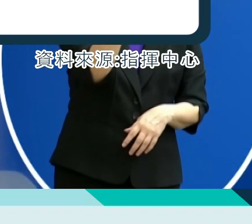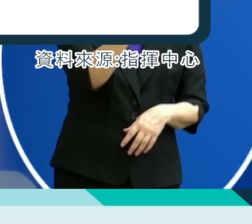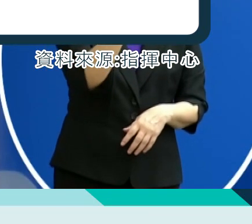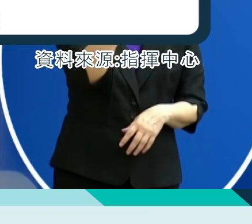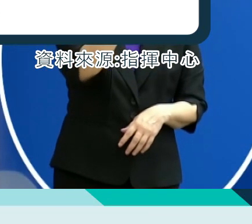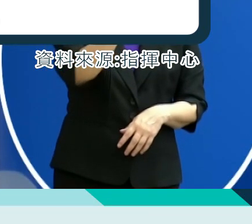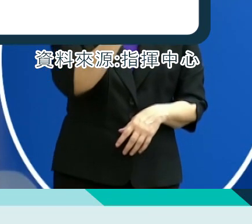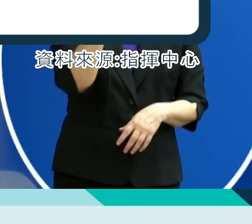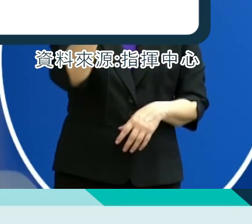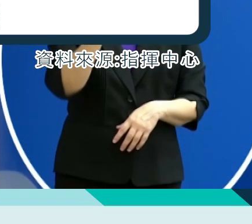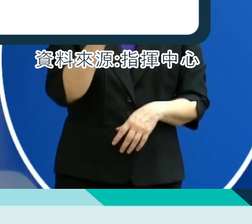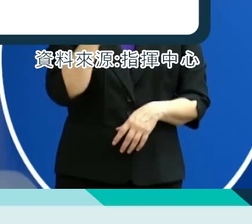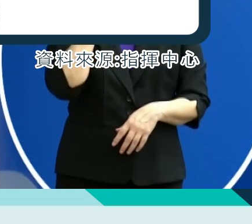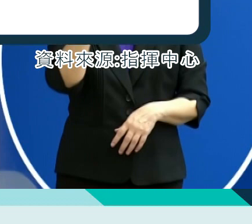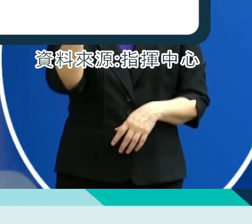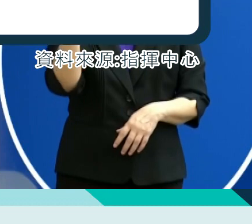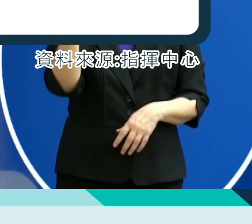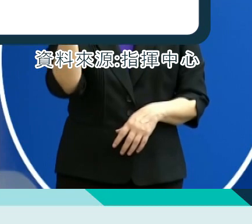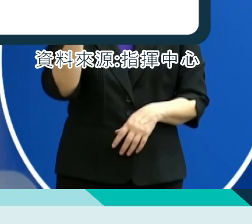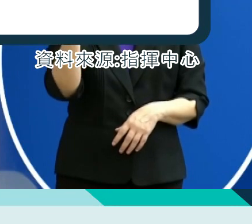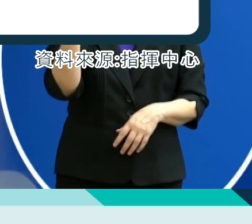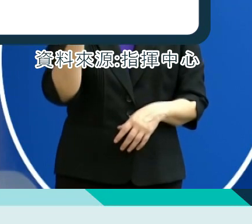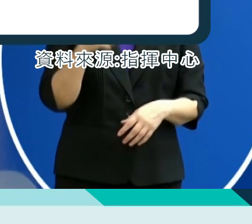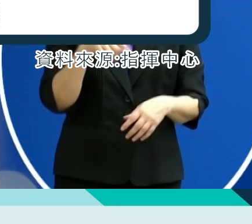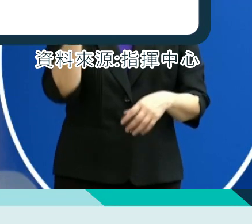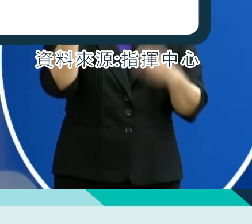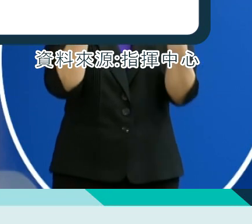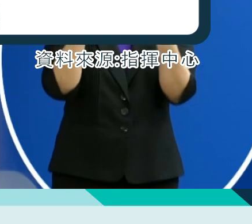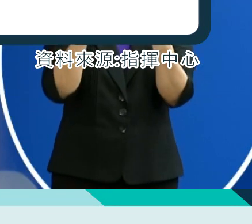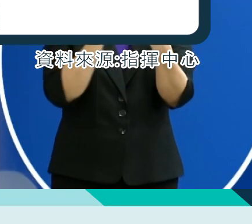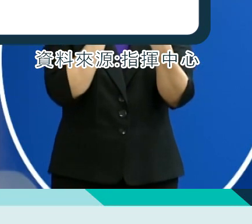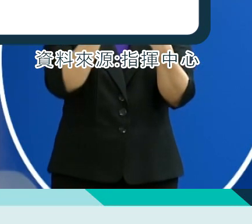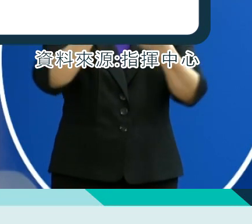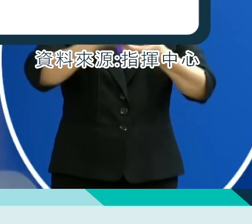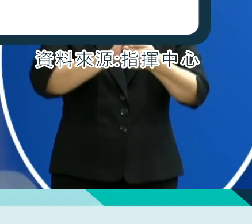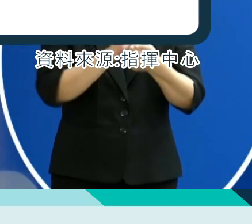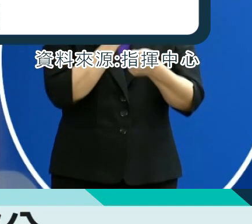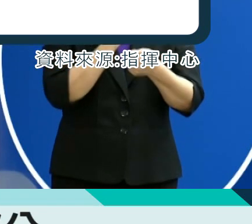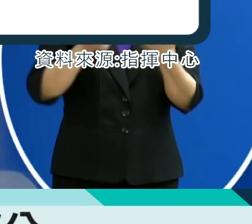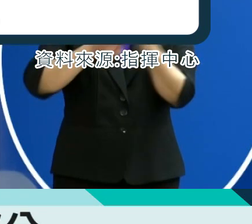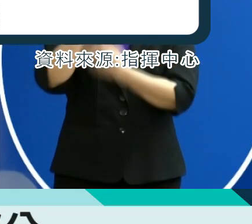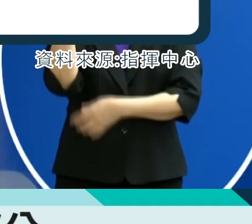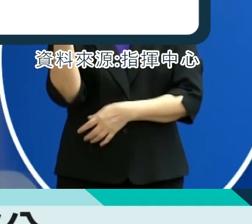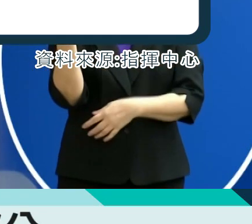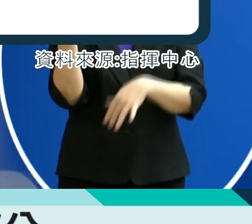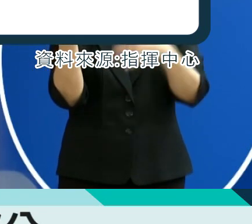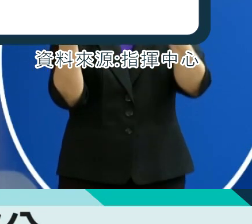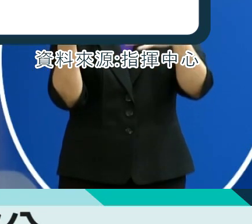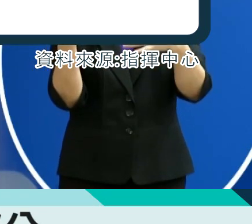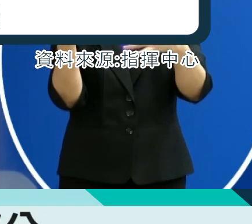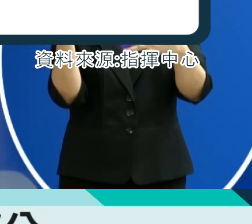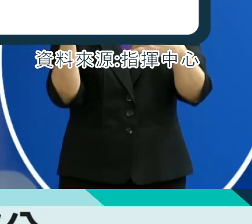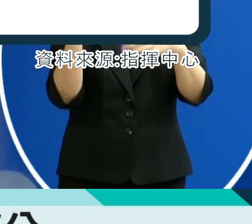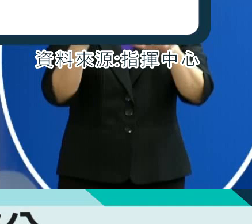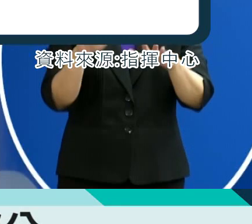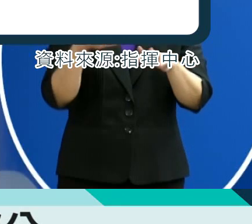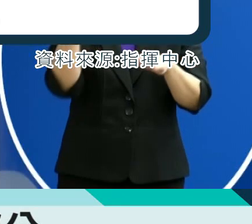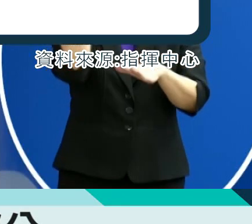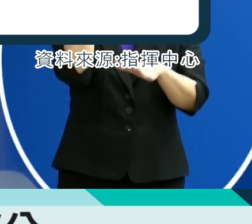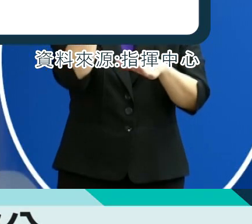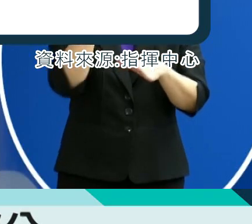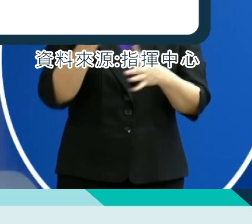位50几岁男性。那这3个都是属于确认，另外2个还需要在后续再审查的部